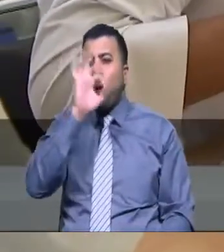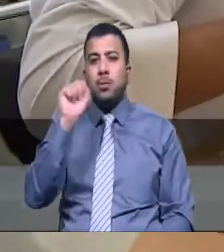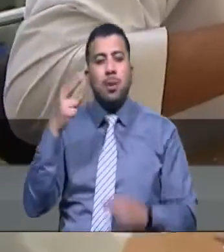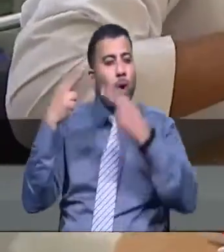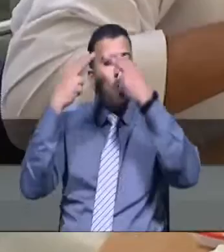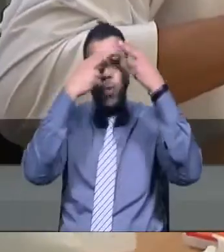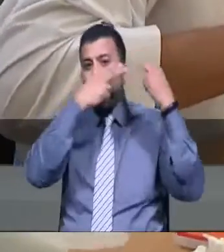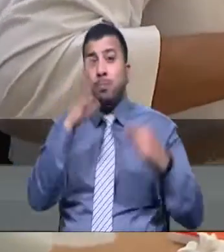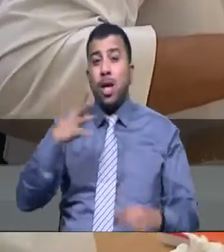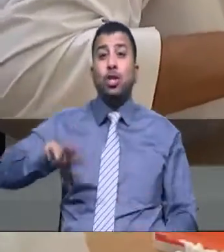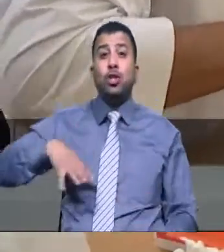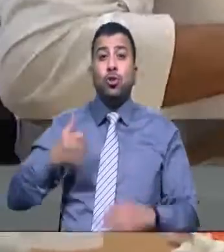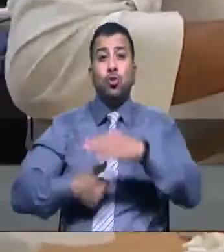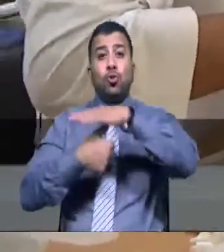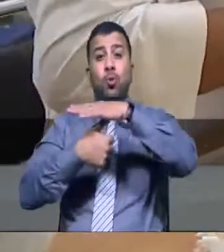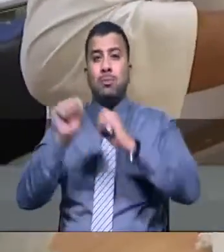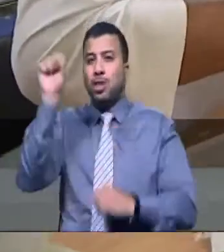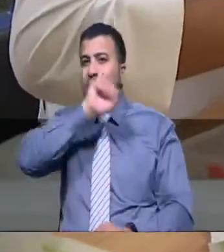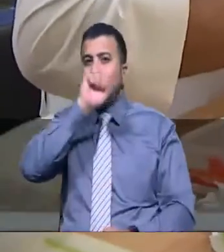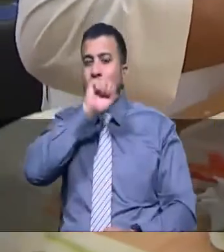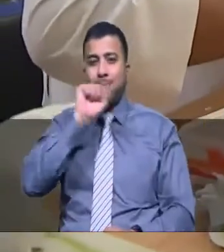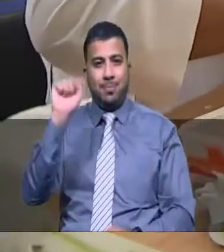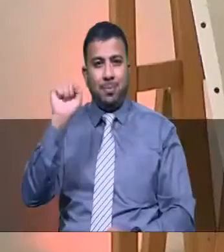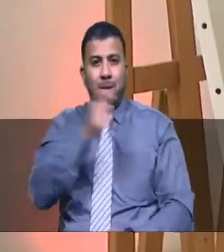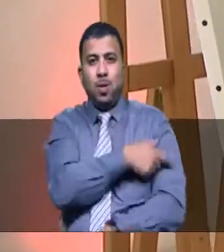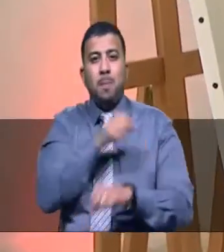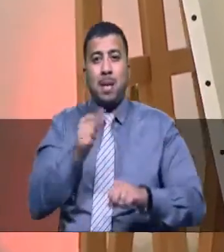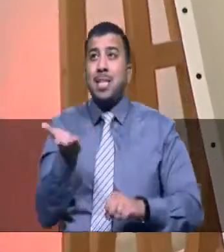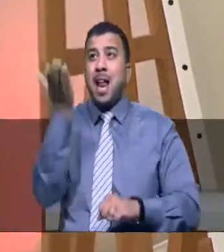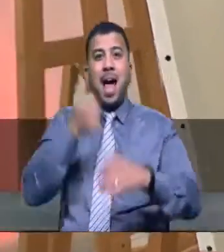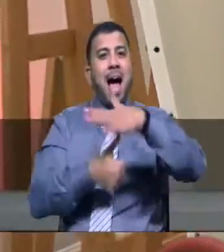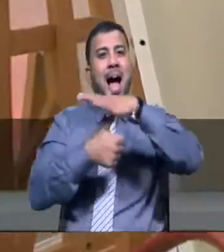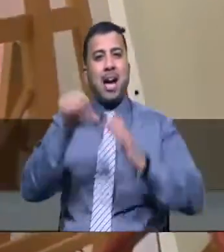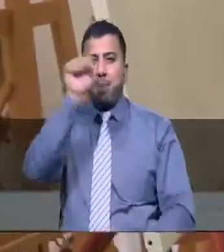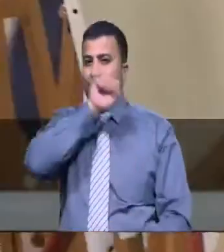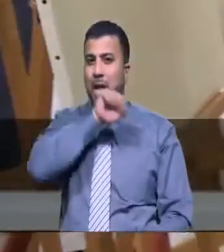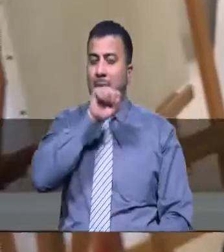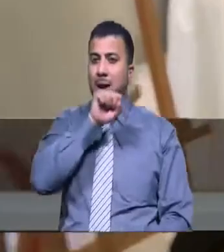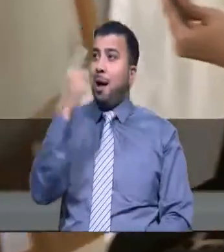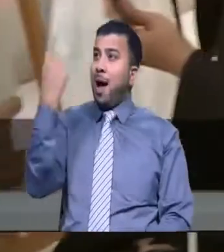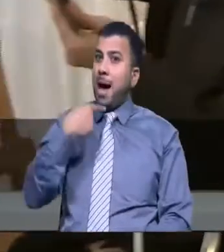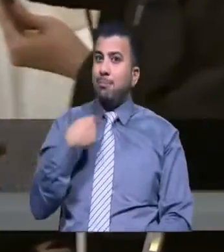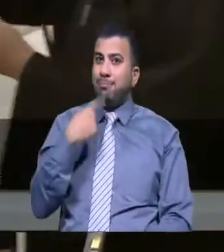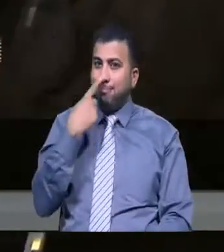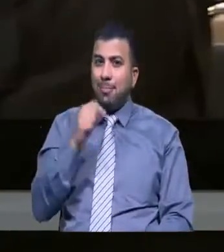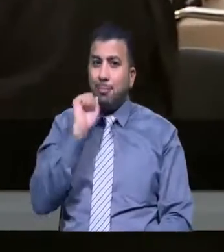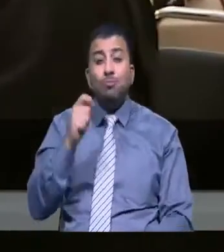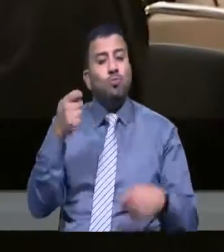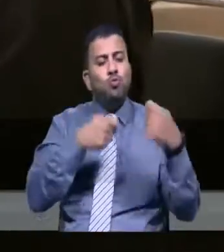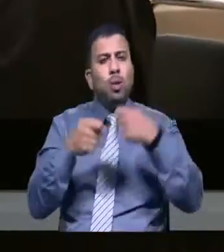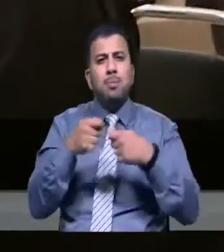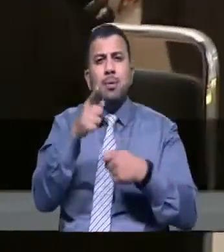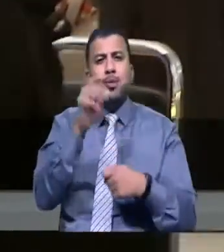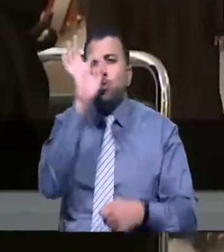رؤية صاحب السمو الشيخ الدكتور سلطان بن محمد القاسمي عضو المجلس الأعلى حاكم الشارقة، بما يسهم في